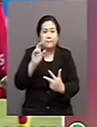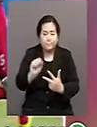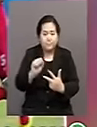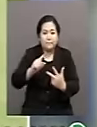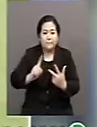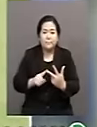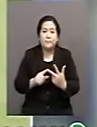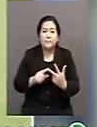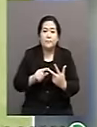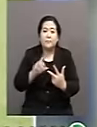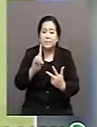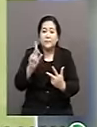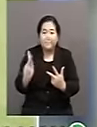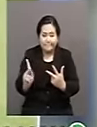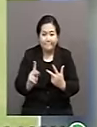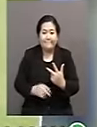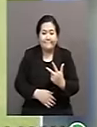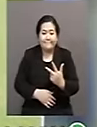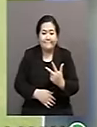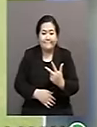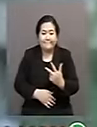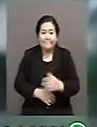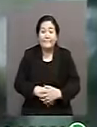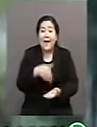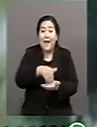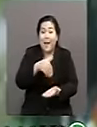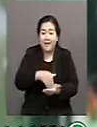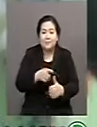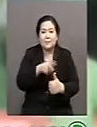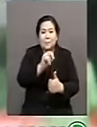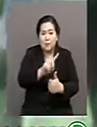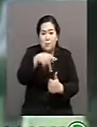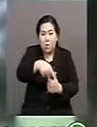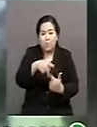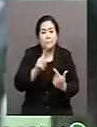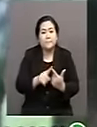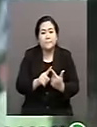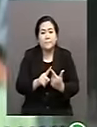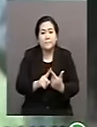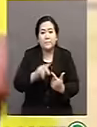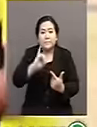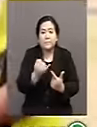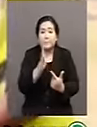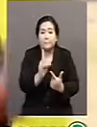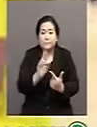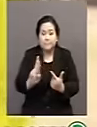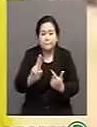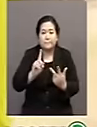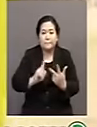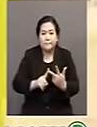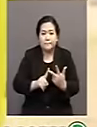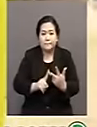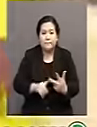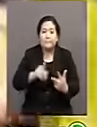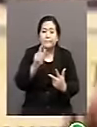อารอนอีวนแล้วก็ไดกิโอกาโมโตะกองกลางครับมีนัฐพงษ์สุดใจชัยรัตน์ปานดำแล้วก็กิวตี้วาเนสขอ